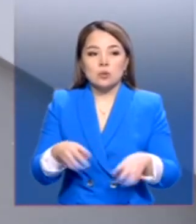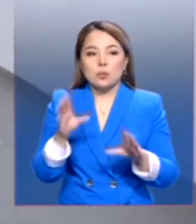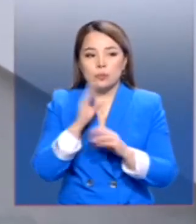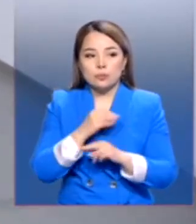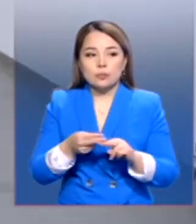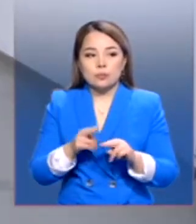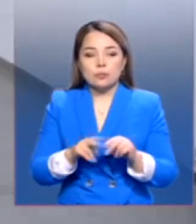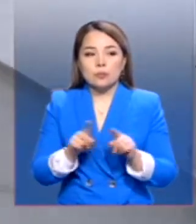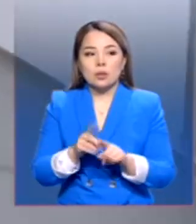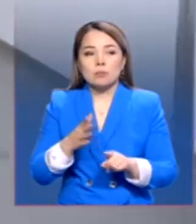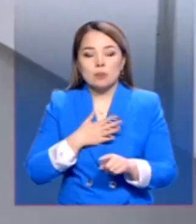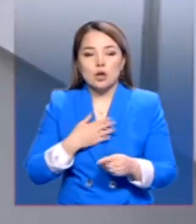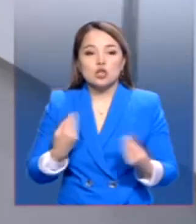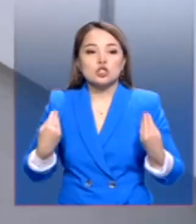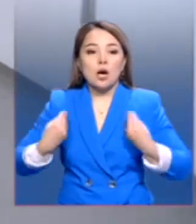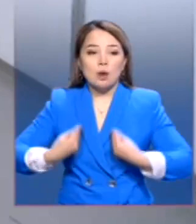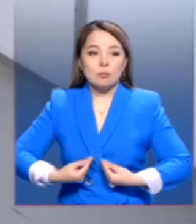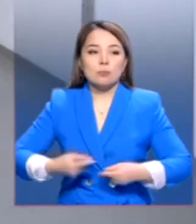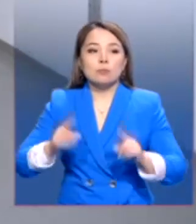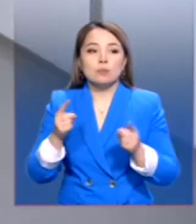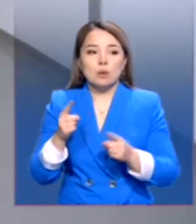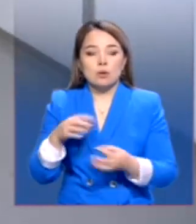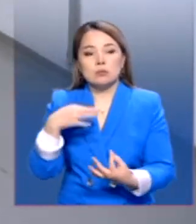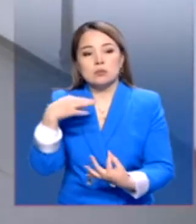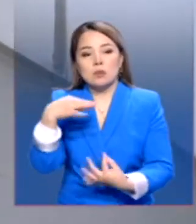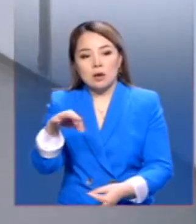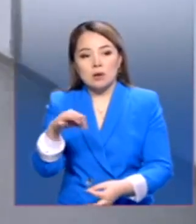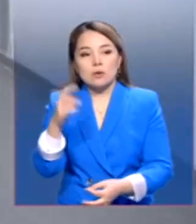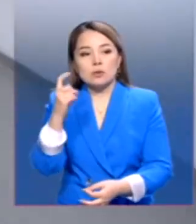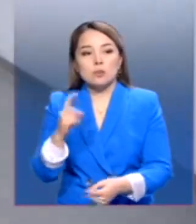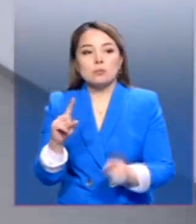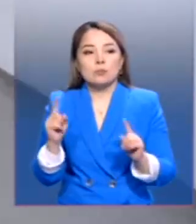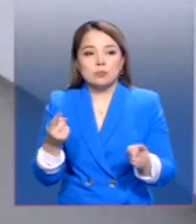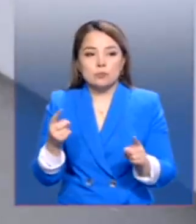осы кезде біздің шапанымыз неге әлі ілініп тұр?